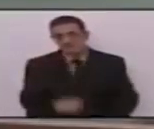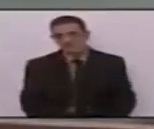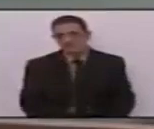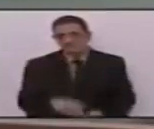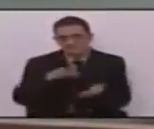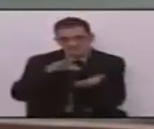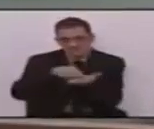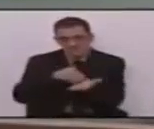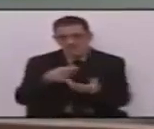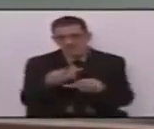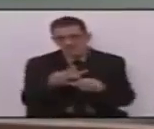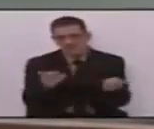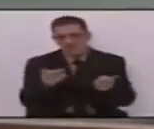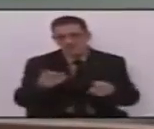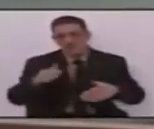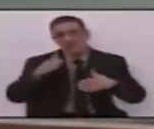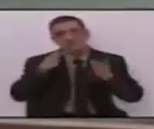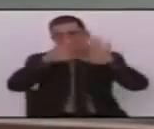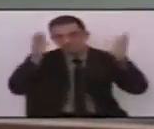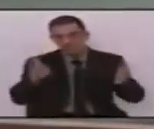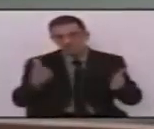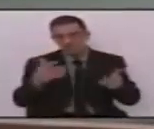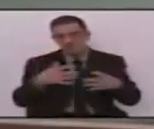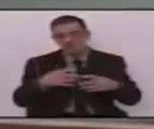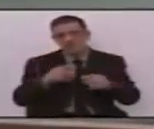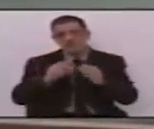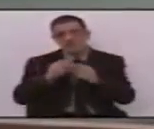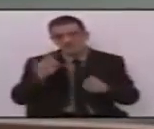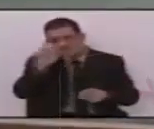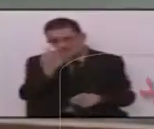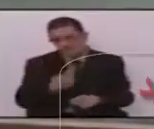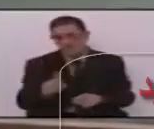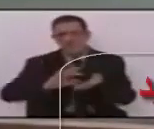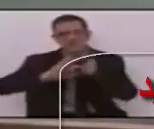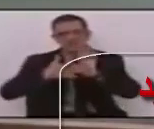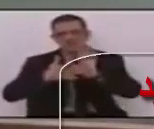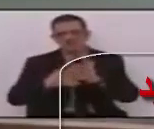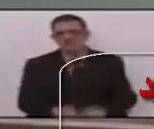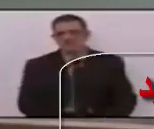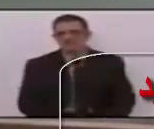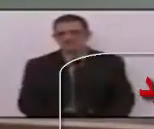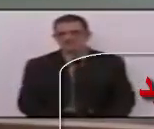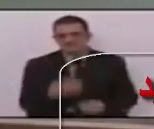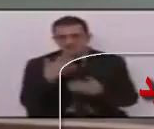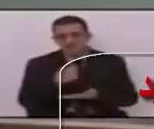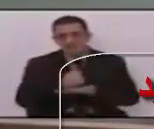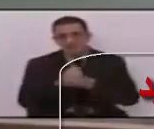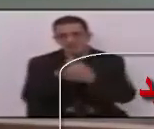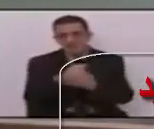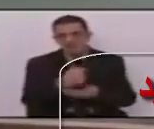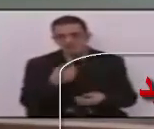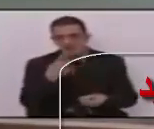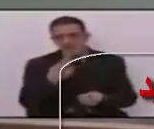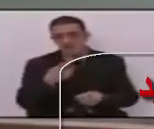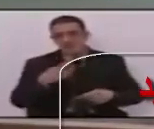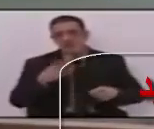أرض مصانع موجدة، ربطناهم بالكهرباء، عندهم كل الوسائل باش يخدموا وباش يعطيونا